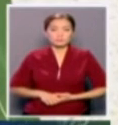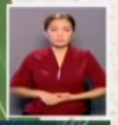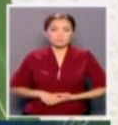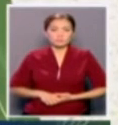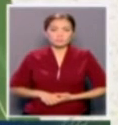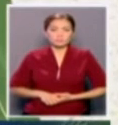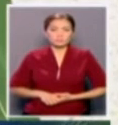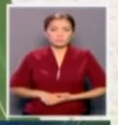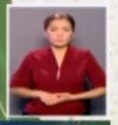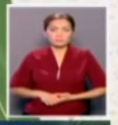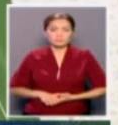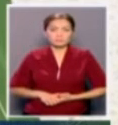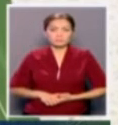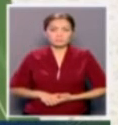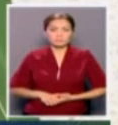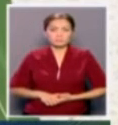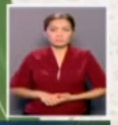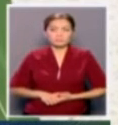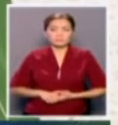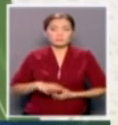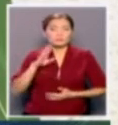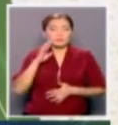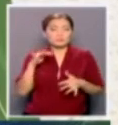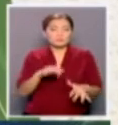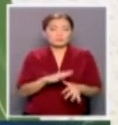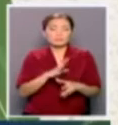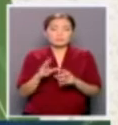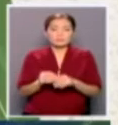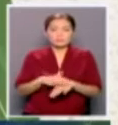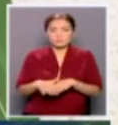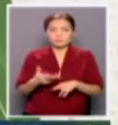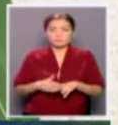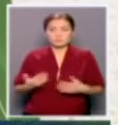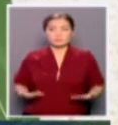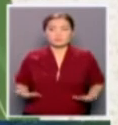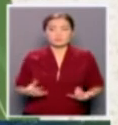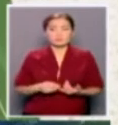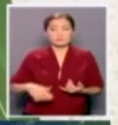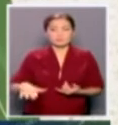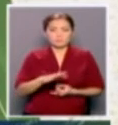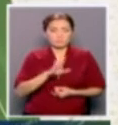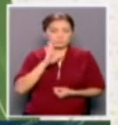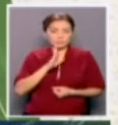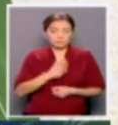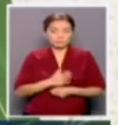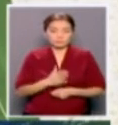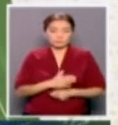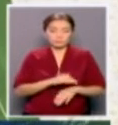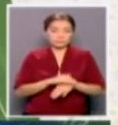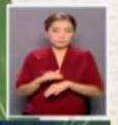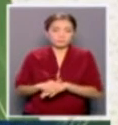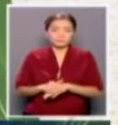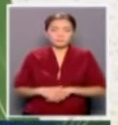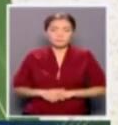Туған жердің кеңістігі. Бұлақ мезгіл сырғып, тамырында тарап жатқан не? Туған жердің бұлағы өзені.